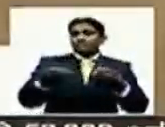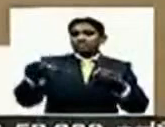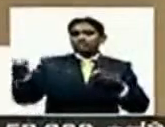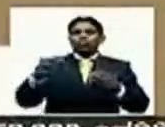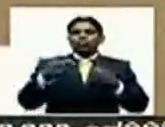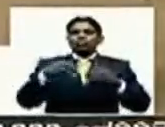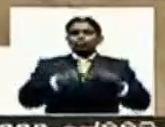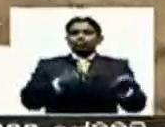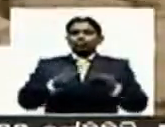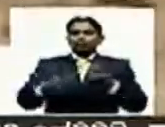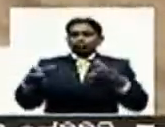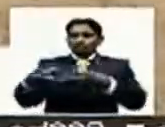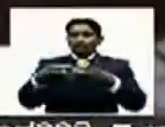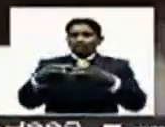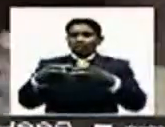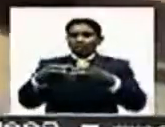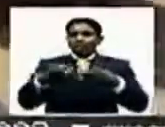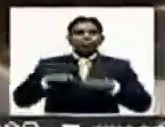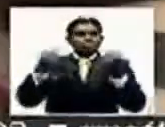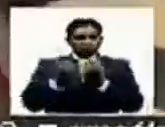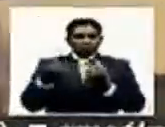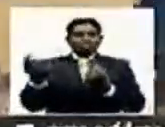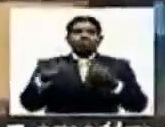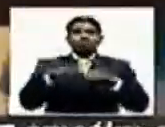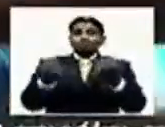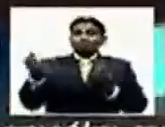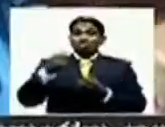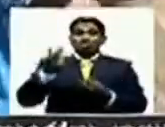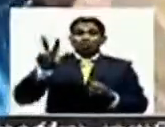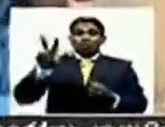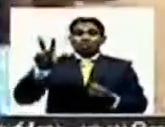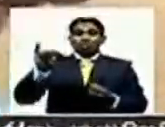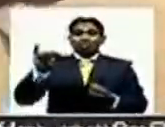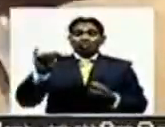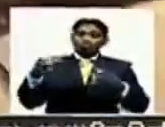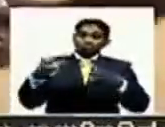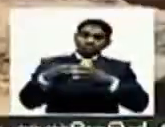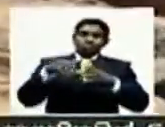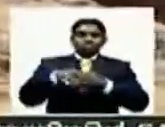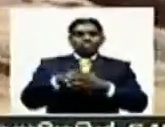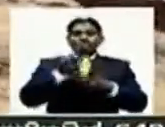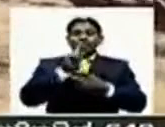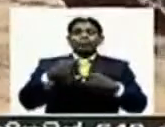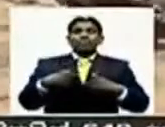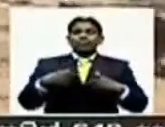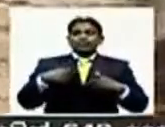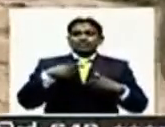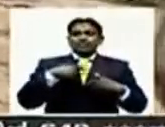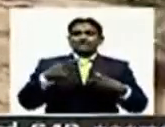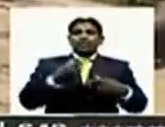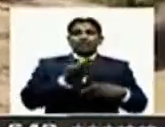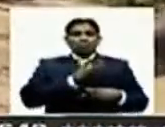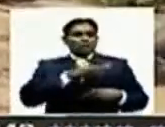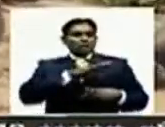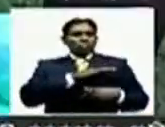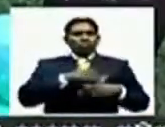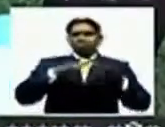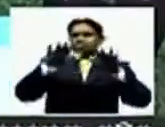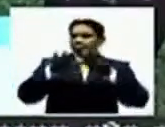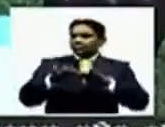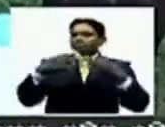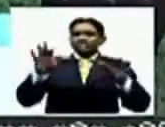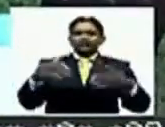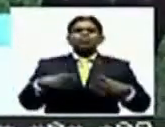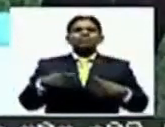ගොවි සංවිධාන 86ක්. සියලු නිරෝධායන නීති රැකගනිමින් මහා සංඝරත්නයේ ආශිර්වාදයේ ඇතිව මෙය සංවිධානය